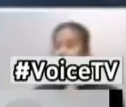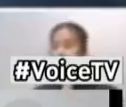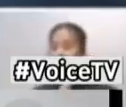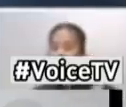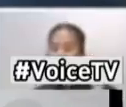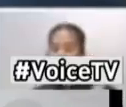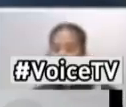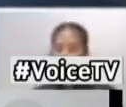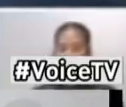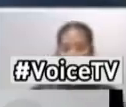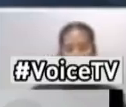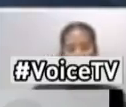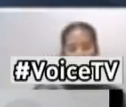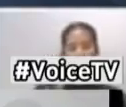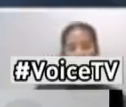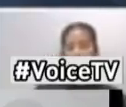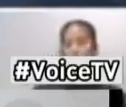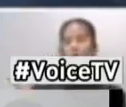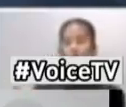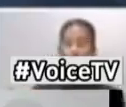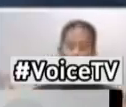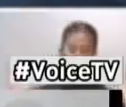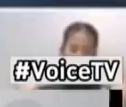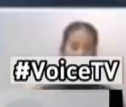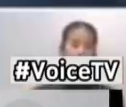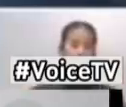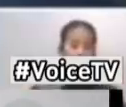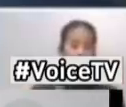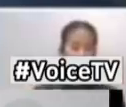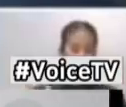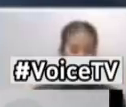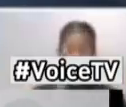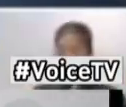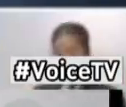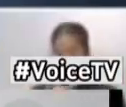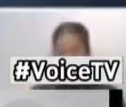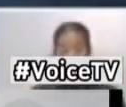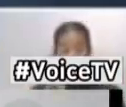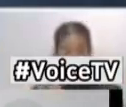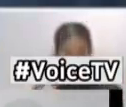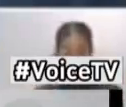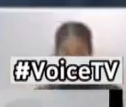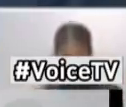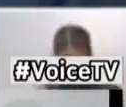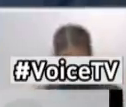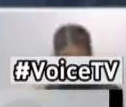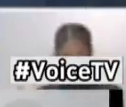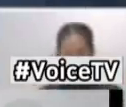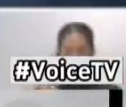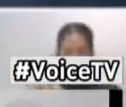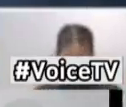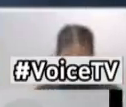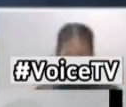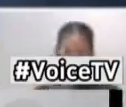ากับกฎหมายรัฐธรรมนูญหรอเพราะว่าพลเอกประยุทธ์สามารถกำหนดความสัมพันธ์ของรัฐกับประชาชน